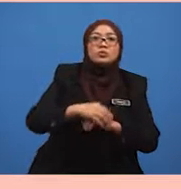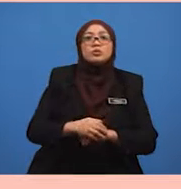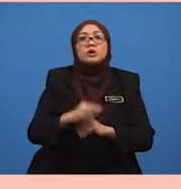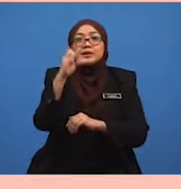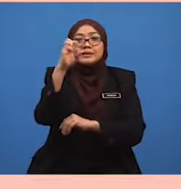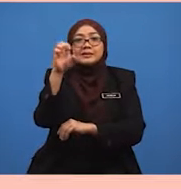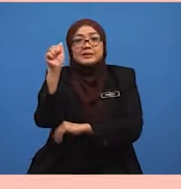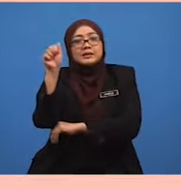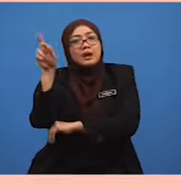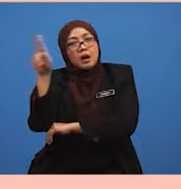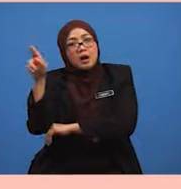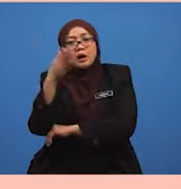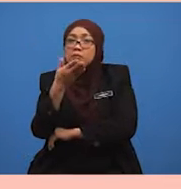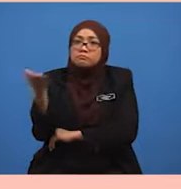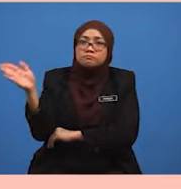baji,